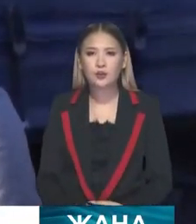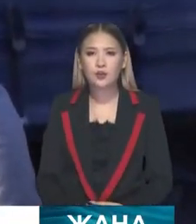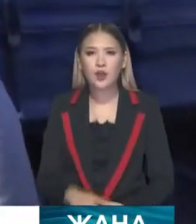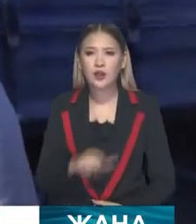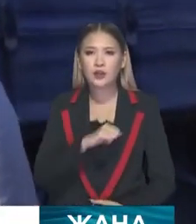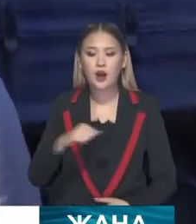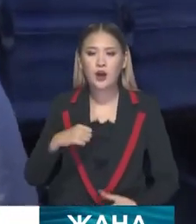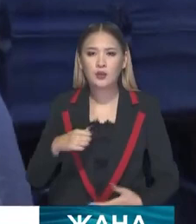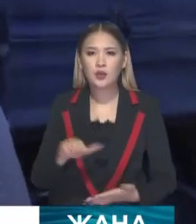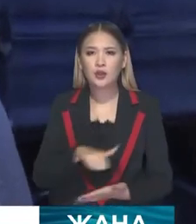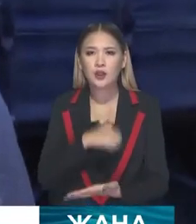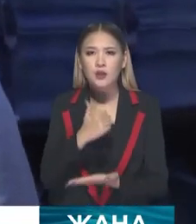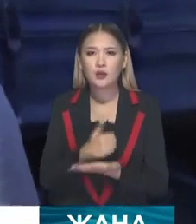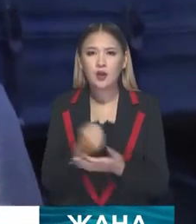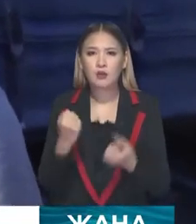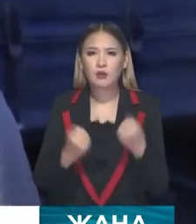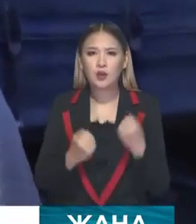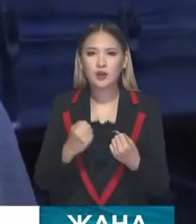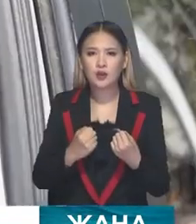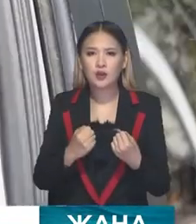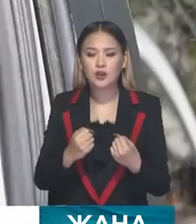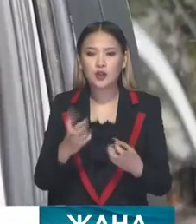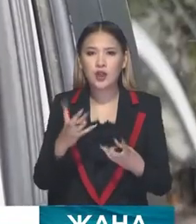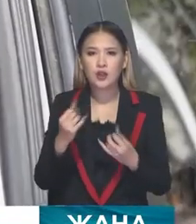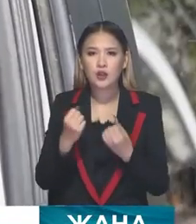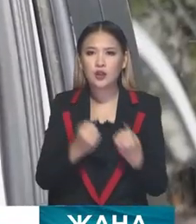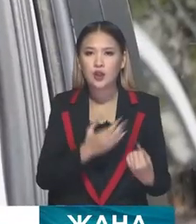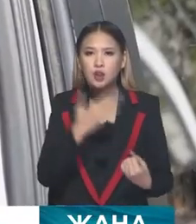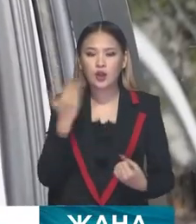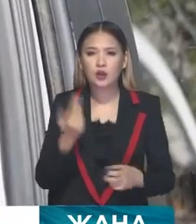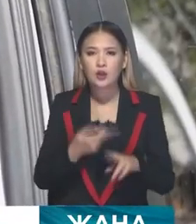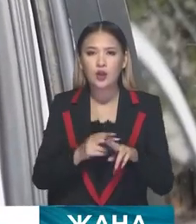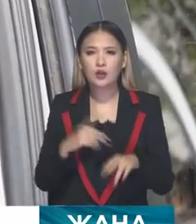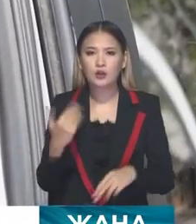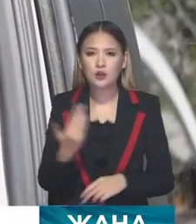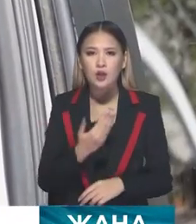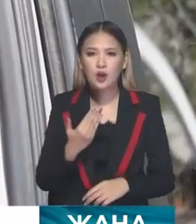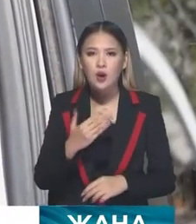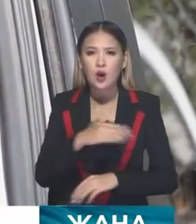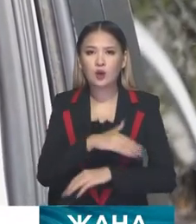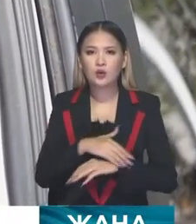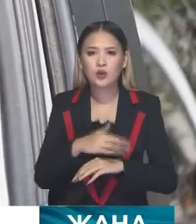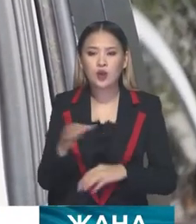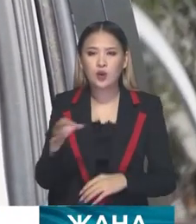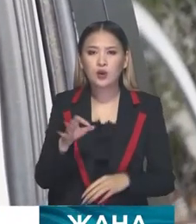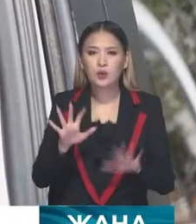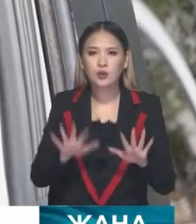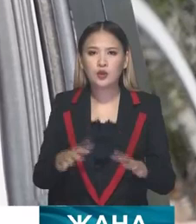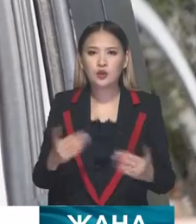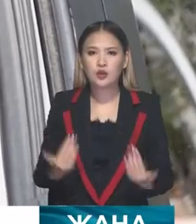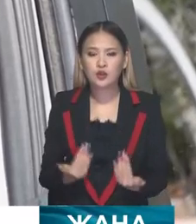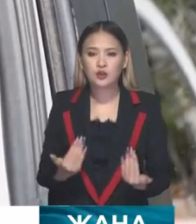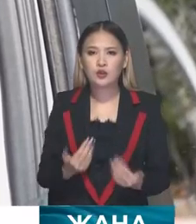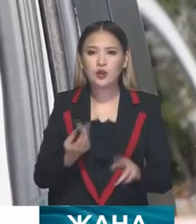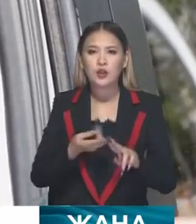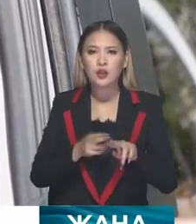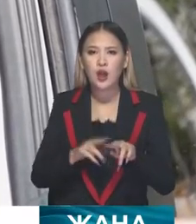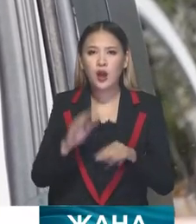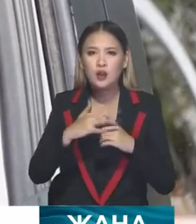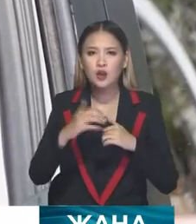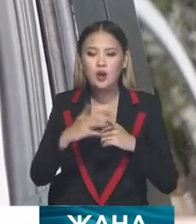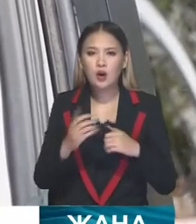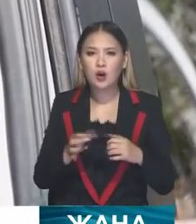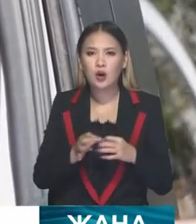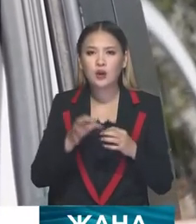Самое главное, у нас машина, чтобы не подводила. Мен өзім жалпы Құрманғазы ауданы Ганшкин селосында тұрам, күнде осы Атырау қаласына